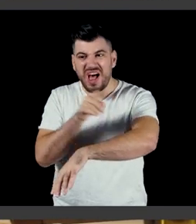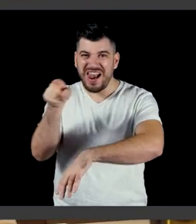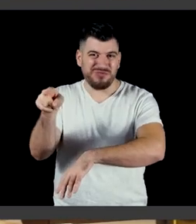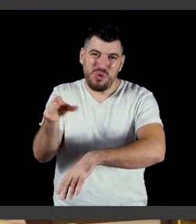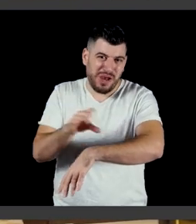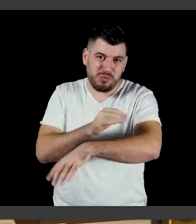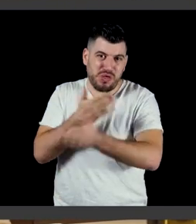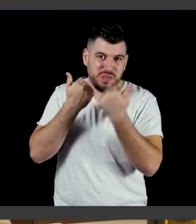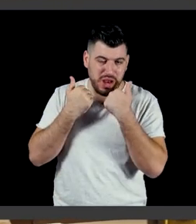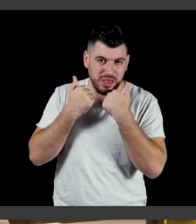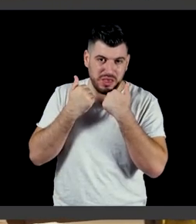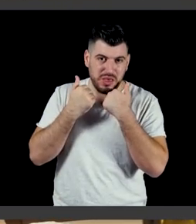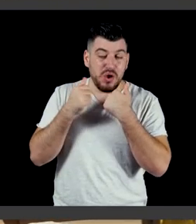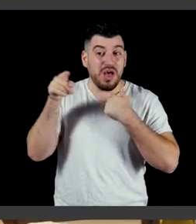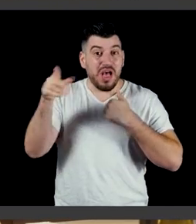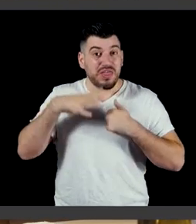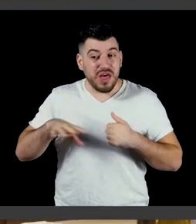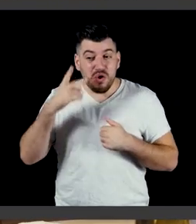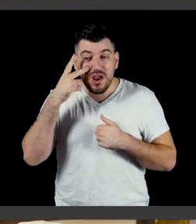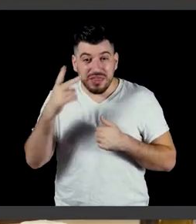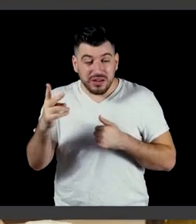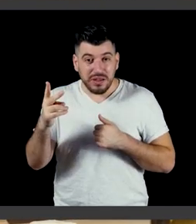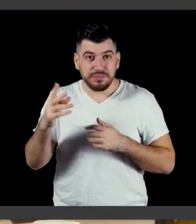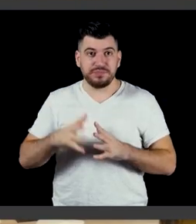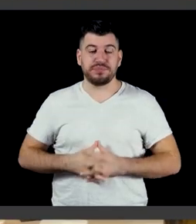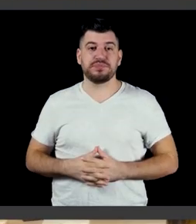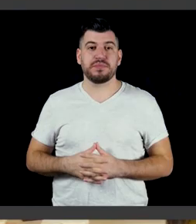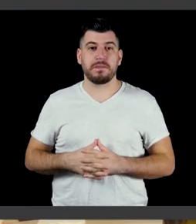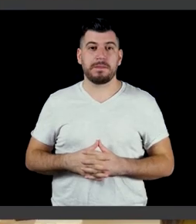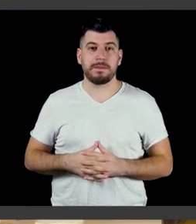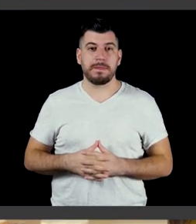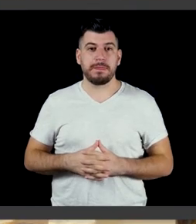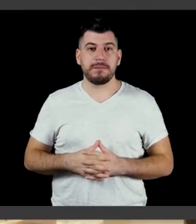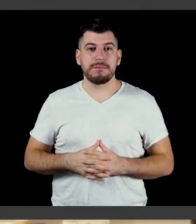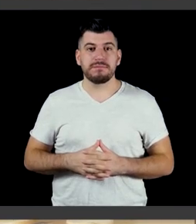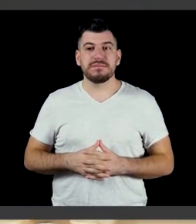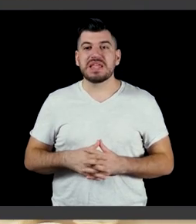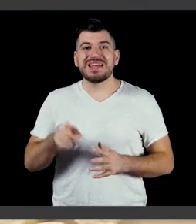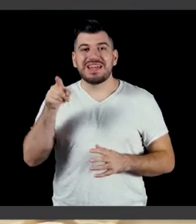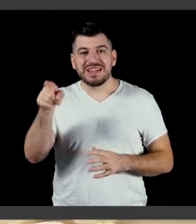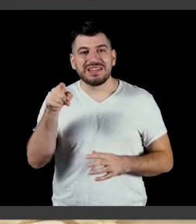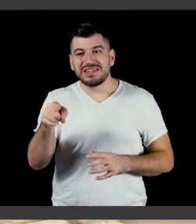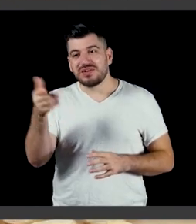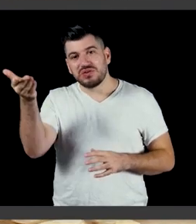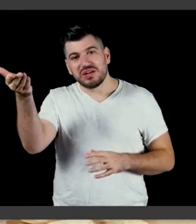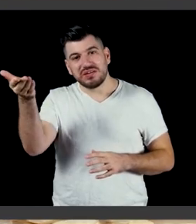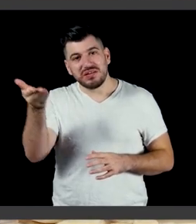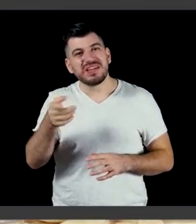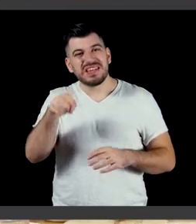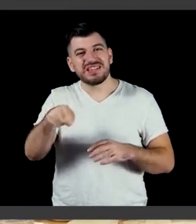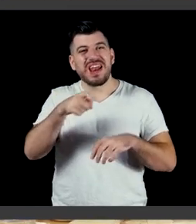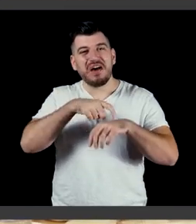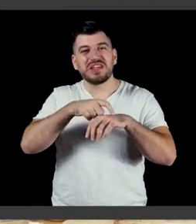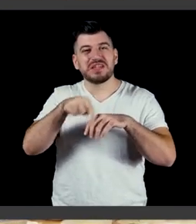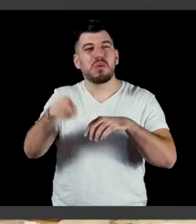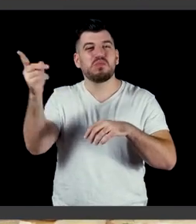καθόλου λίπος. Θέλω να σας δίνει την εντύπωση ότι σαν μόλις να έχει φρεσκοκόψει ένα τύπο στο γύρο από το